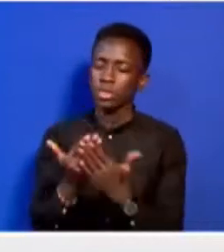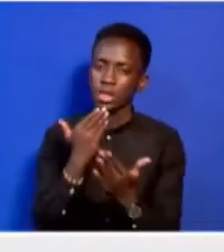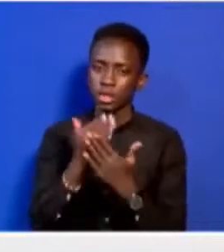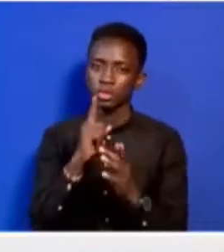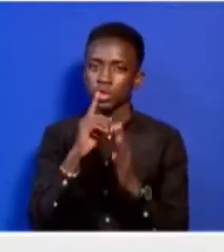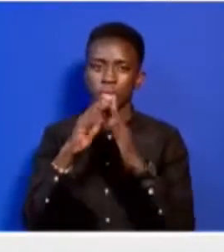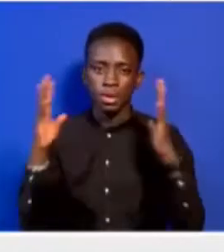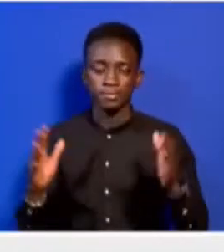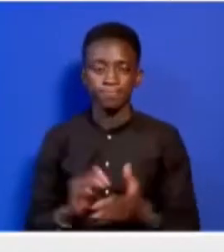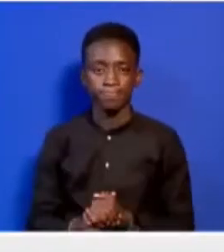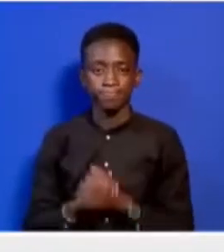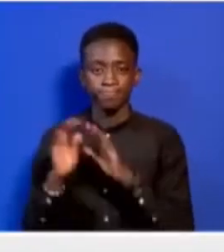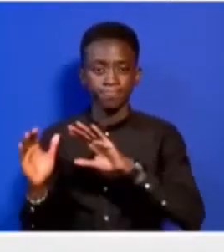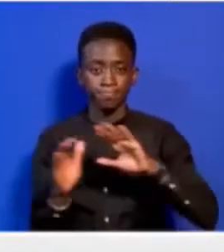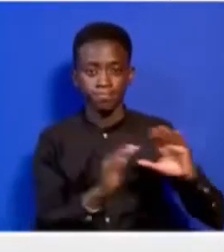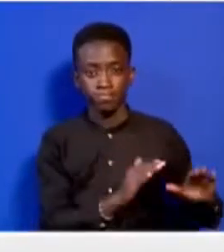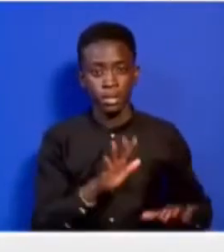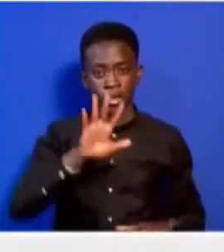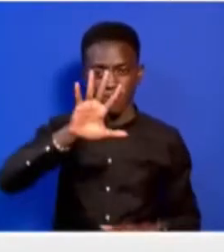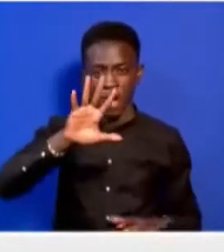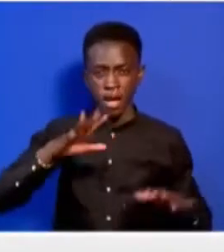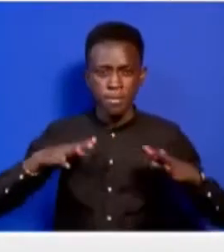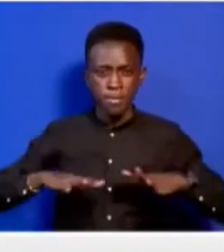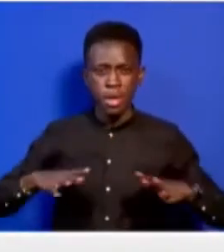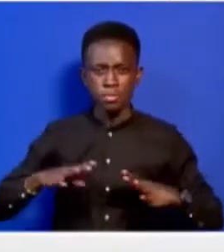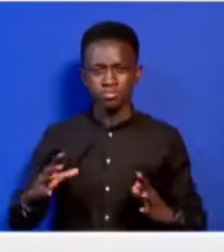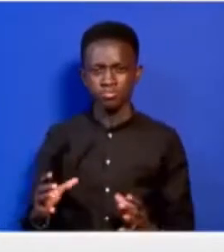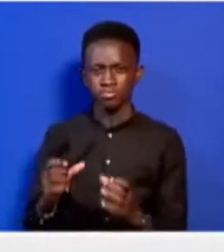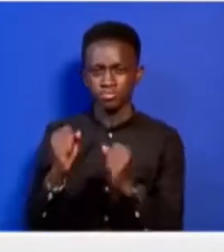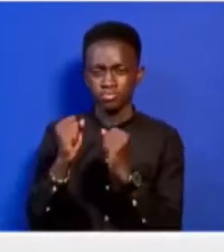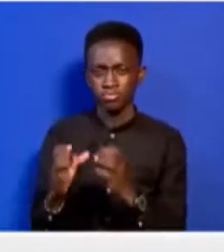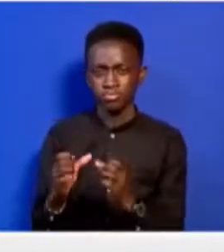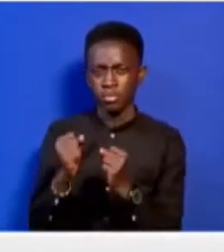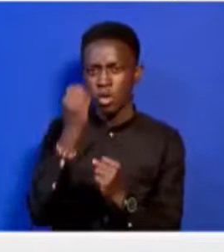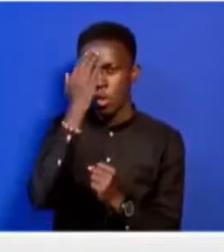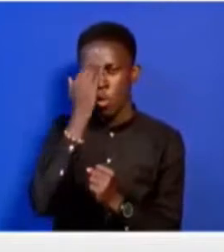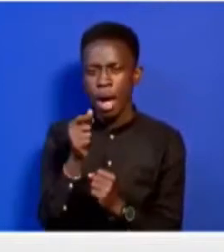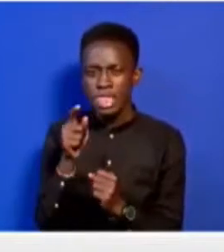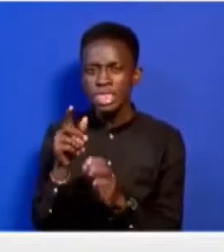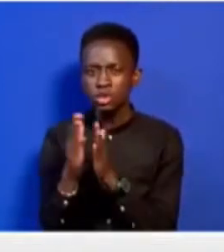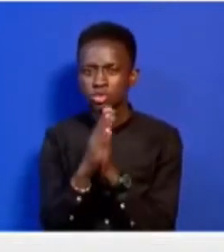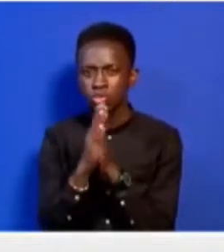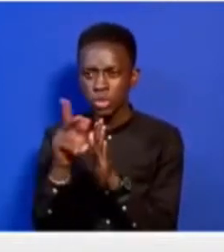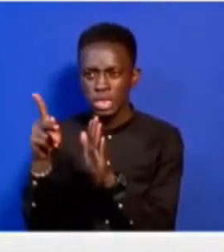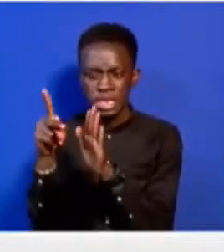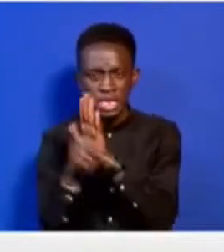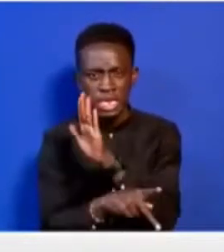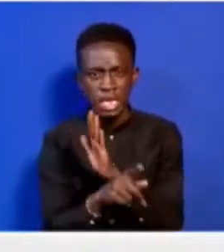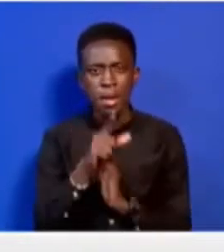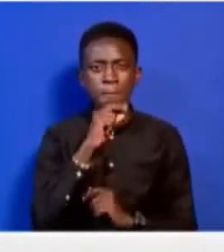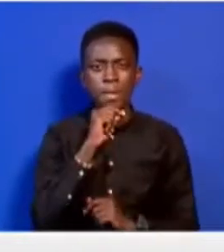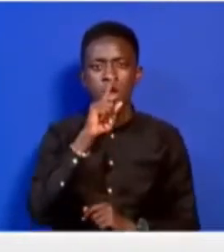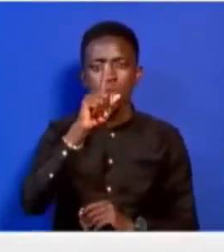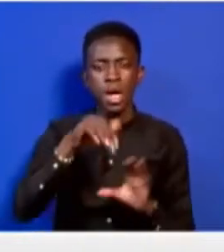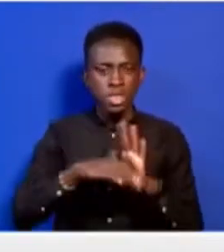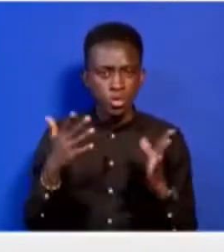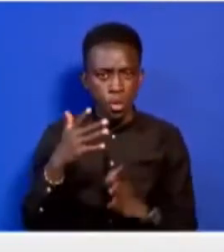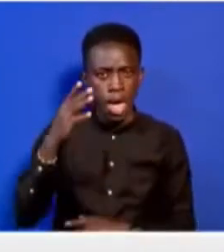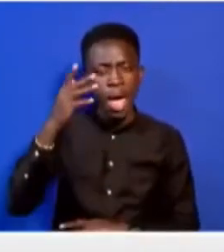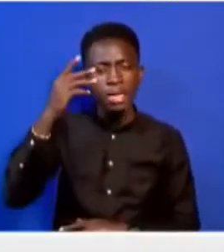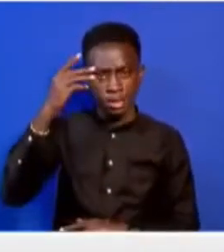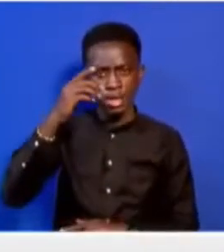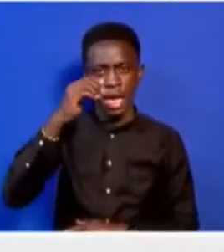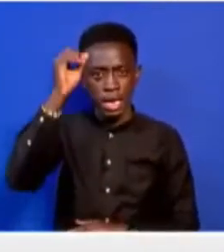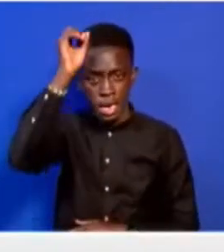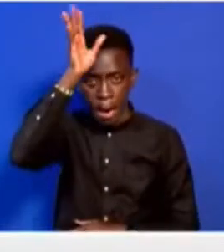Na washukiwa watano waliokamatwa kuhusiana na mauaji ya mwanaume mwenye umri wa miaka 45 huko Juja, kaunti ya Kiambu, wataendelea